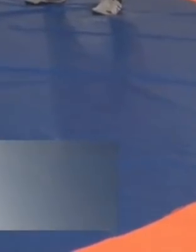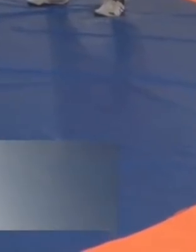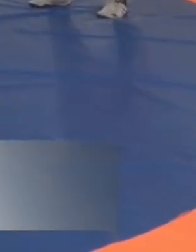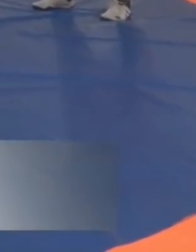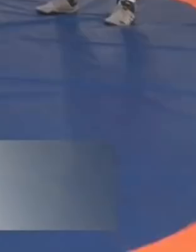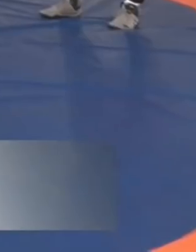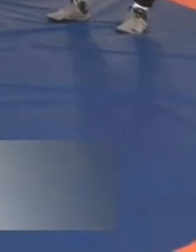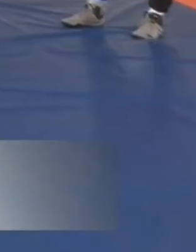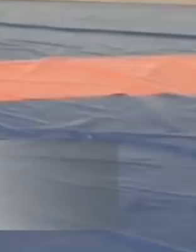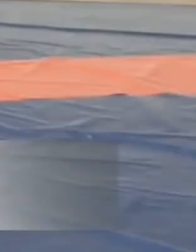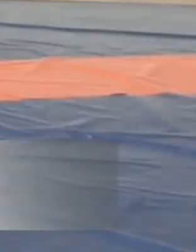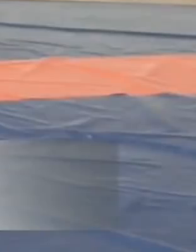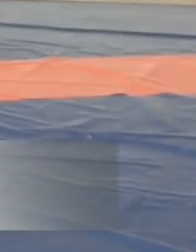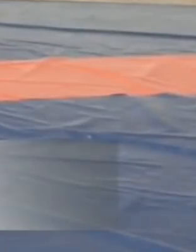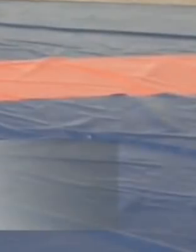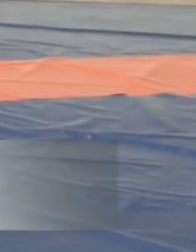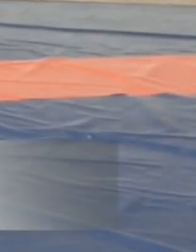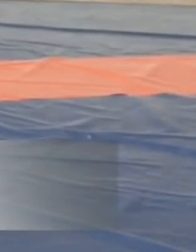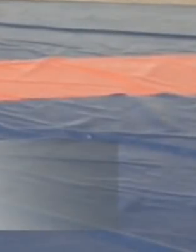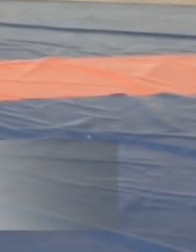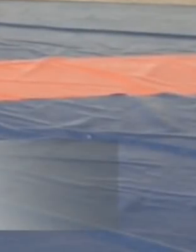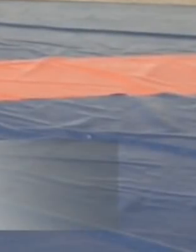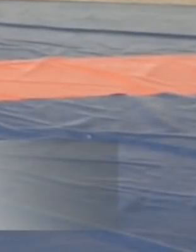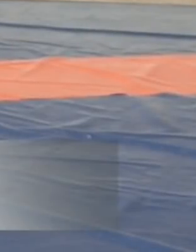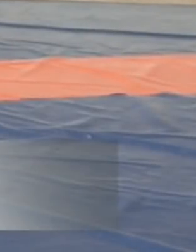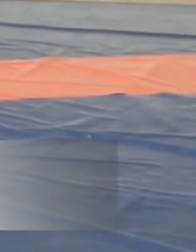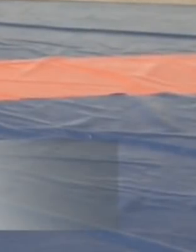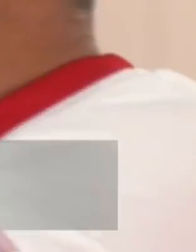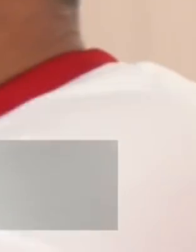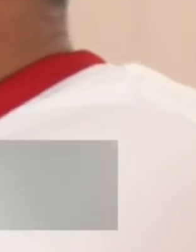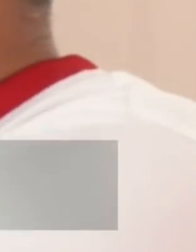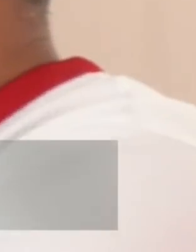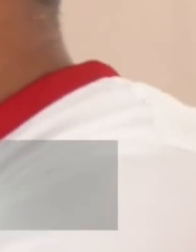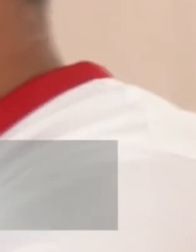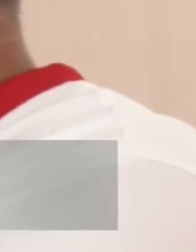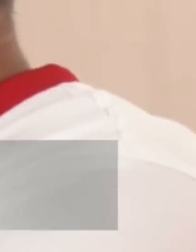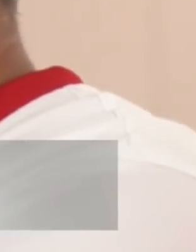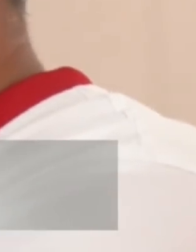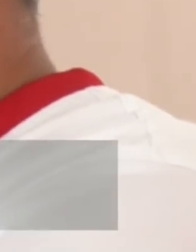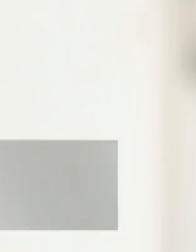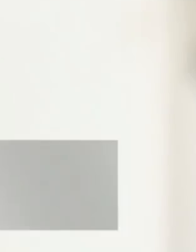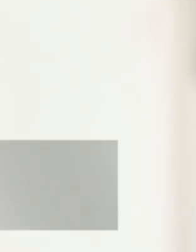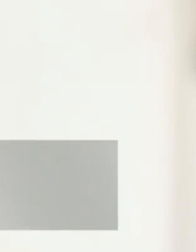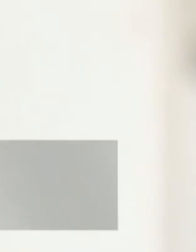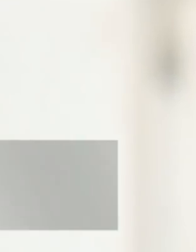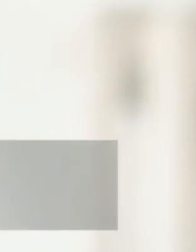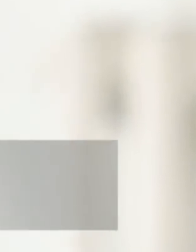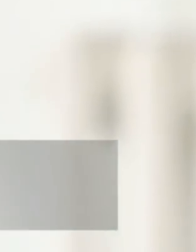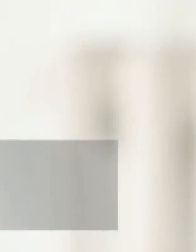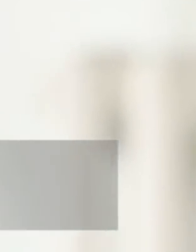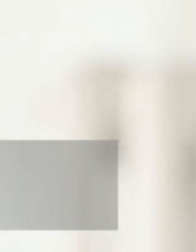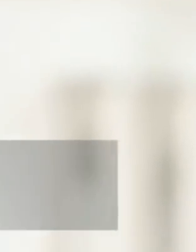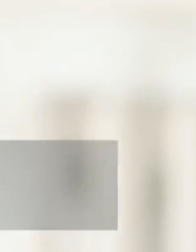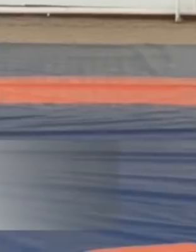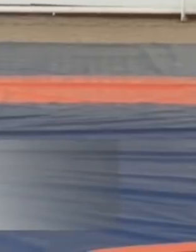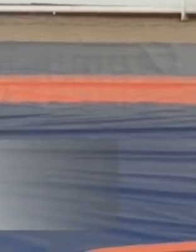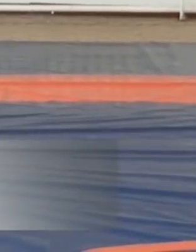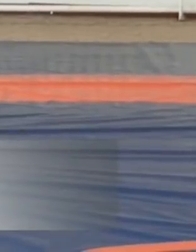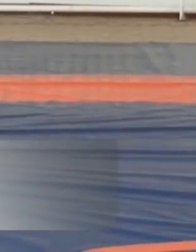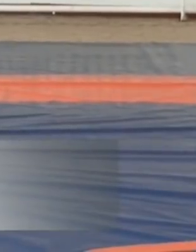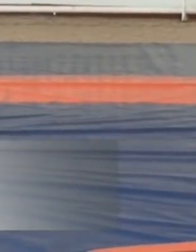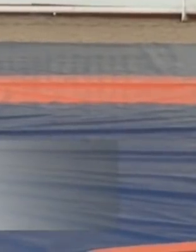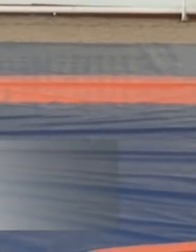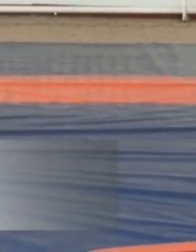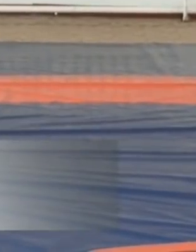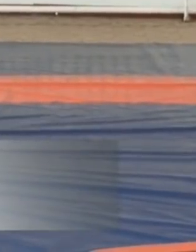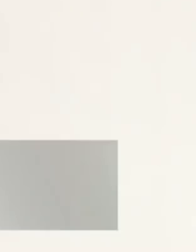залуучуудын дэлхийн аваргын тэмцээн 1969 оноос эхлэн явагдаж ирсэн боломжлалтай. 2021 оны чөлөөт үхэн залуучуудын дэлхийн аваргын тэмцээнд оролцох Монгол улсын